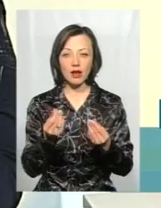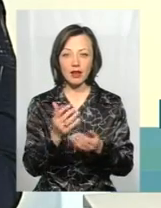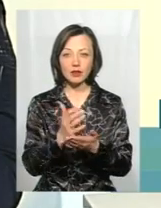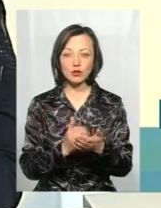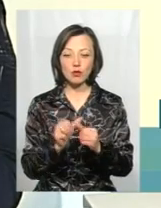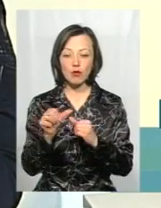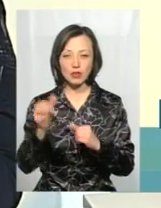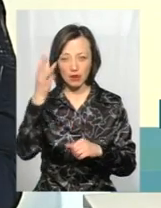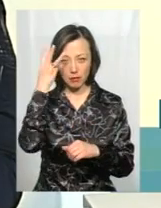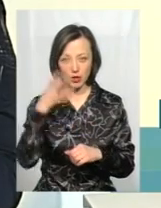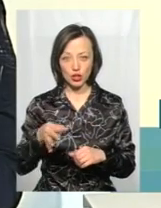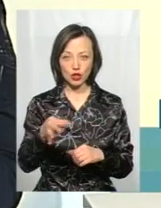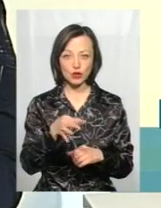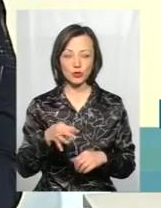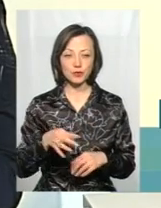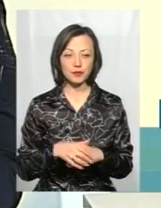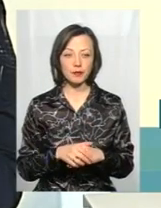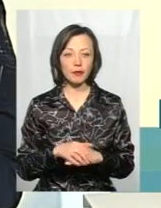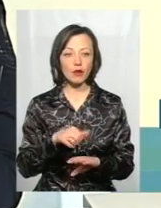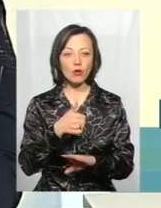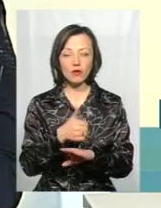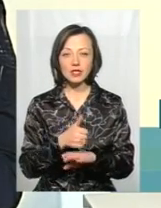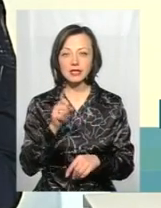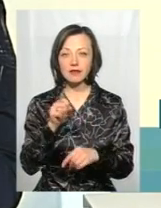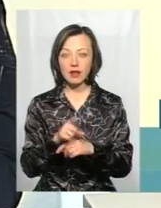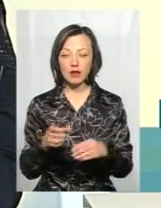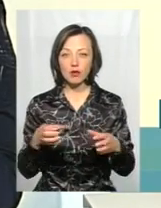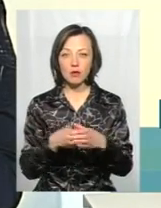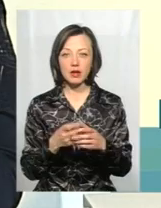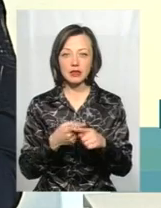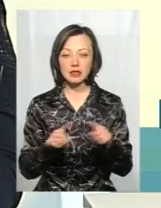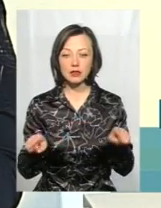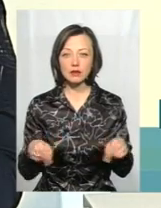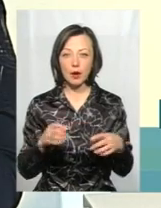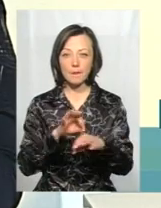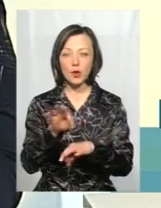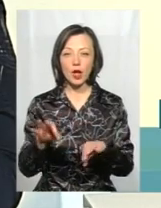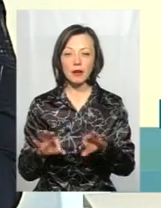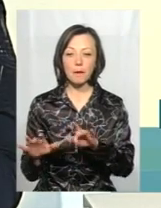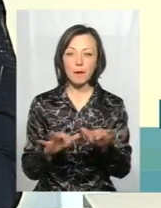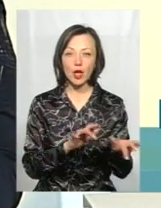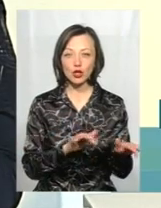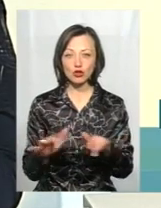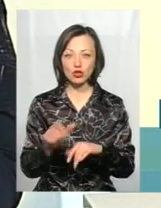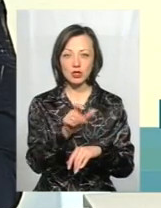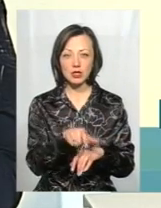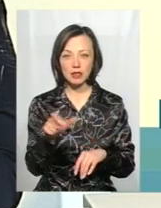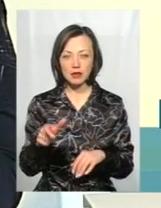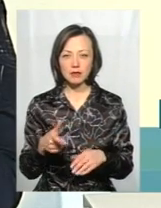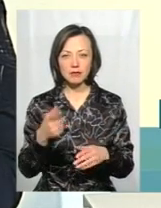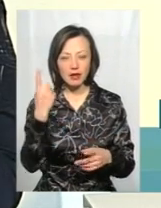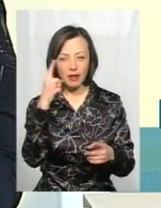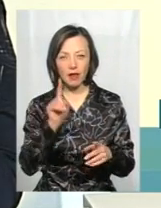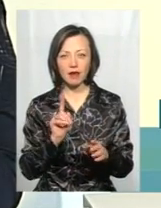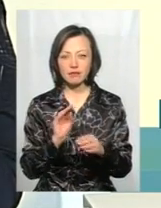поза Хмельниччиною. І найголовніше завдання в громадах – це от створити таких проєктних менеджерів, які б заряджали своїми